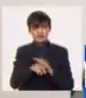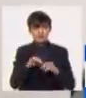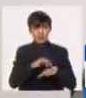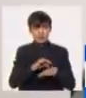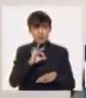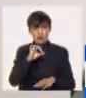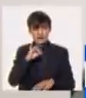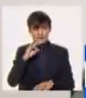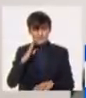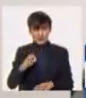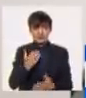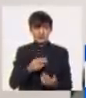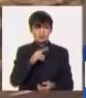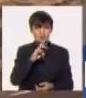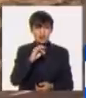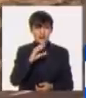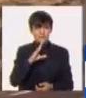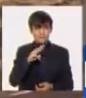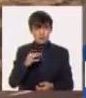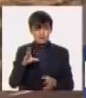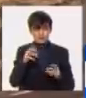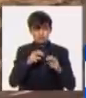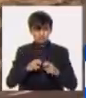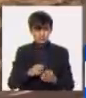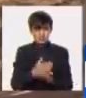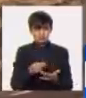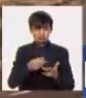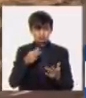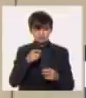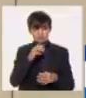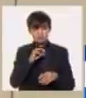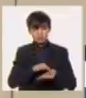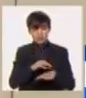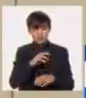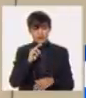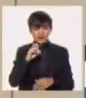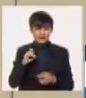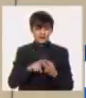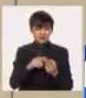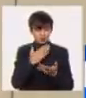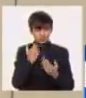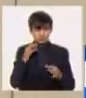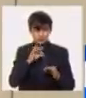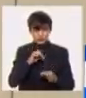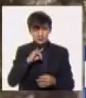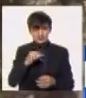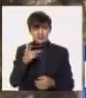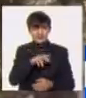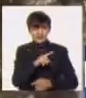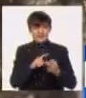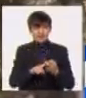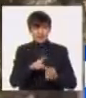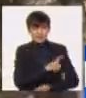Они обследуются на коронавирусную инфекцию. Накануне COVID диагностировали у 3 сотрудников инфекционной больницы.